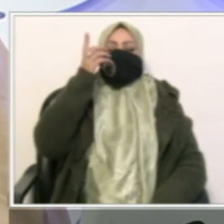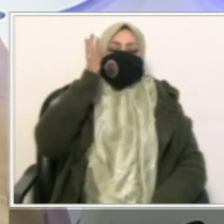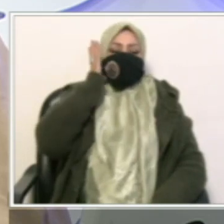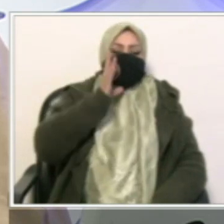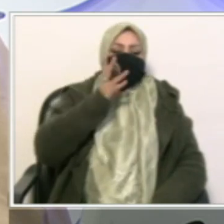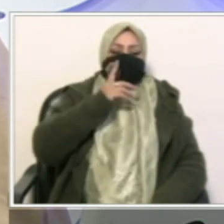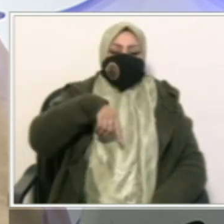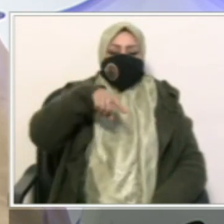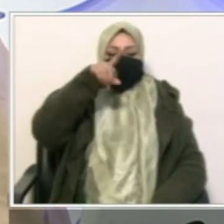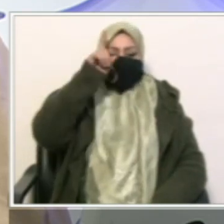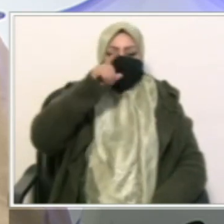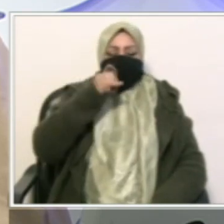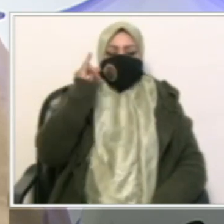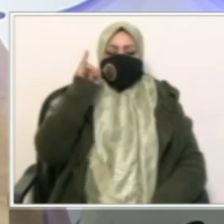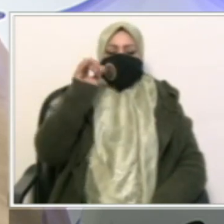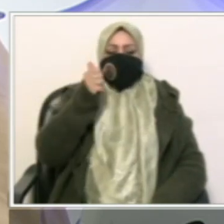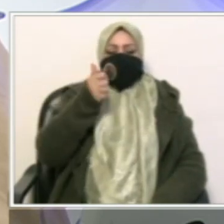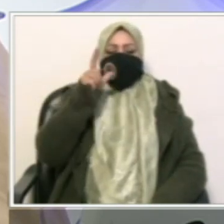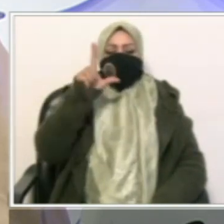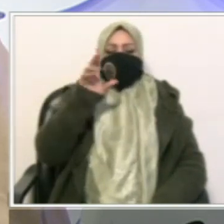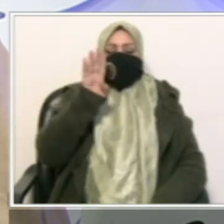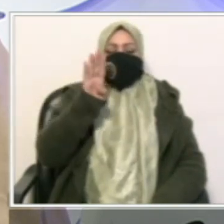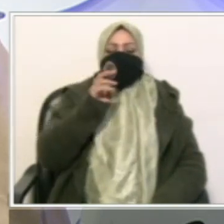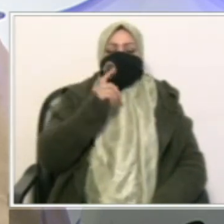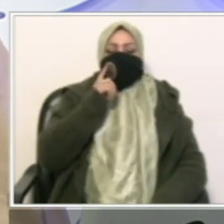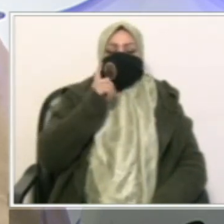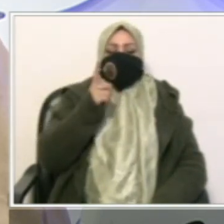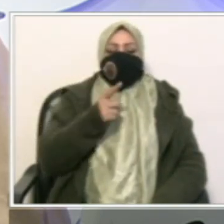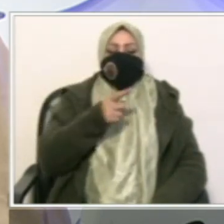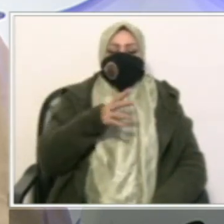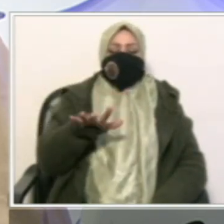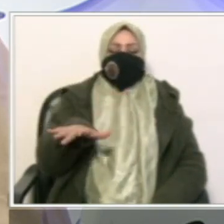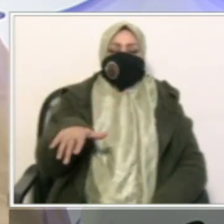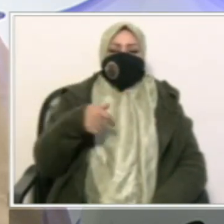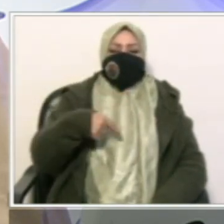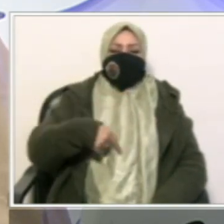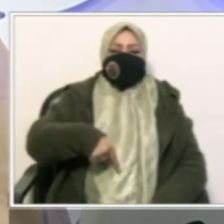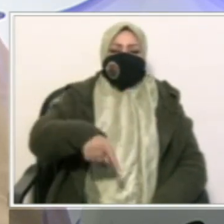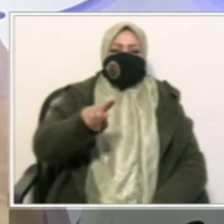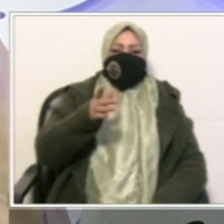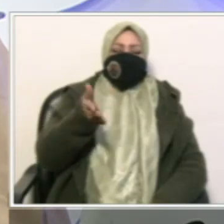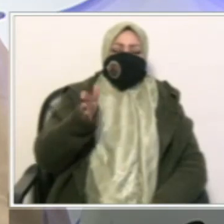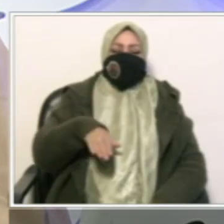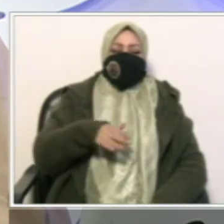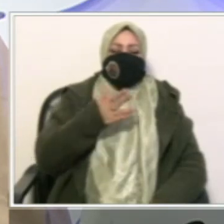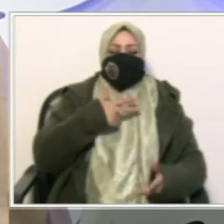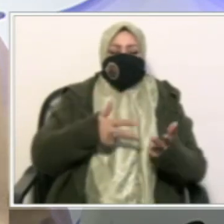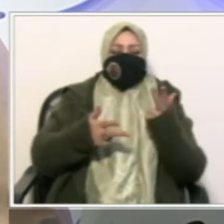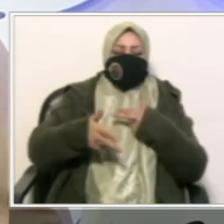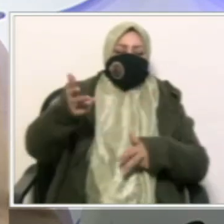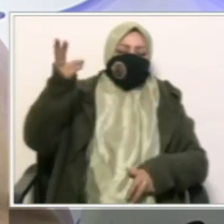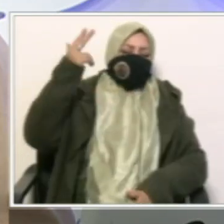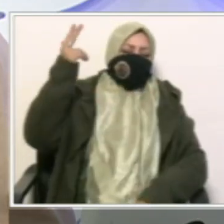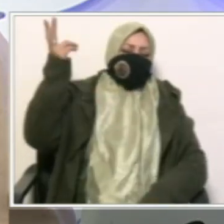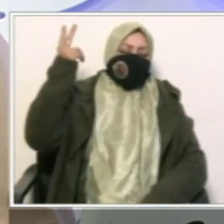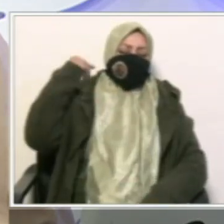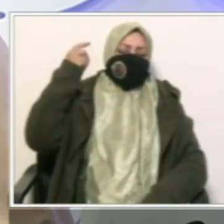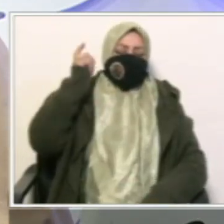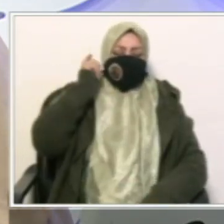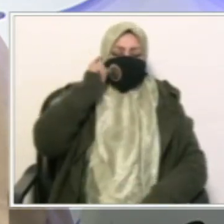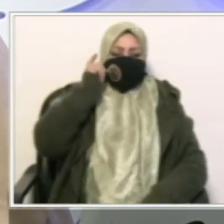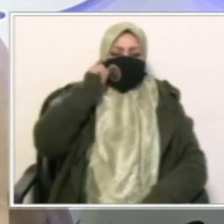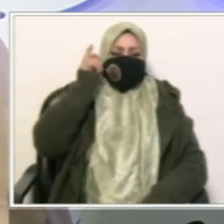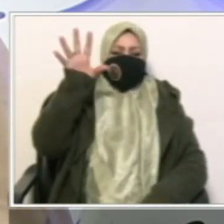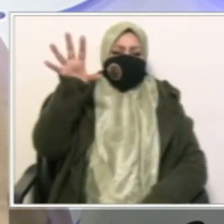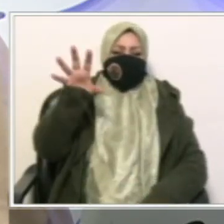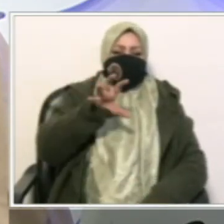في آخر أيامه أو في زمن من سمعوه ونقلوا عنه هذه الرواية أنه يقول